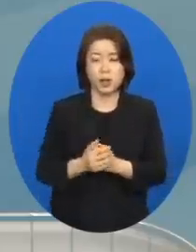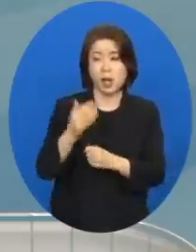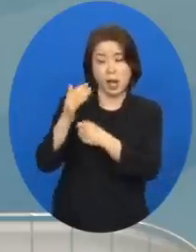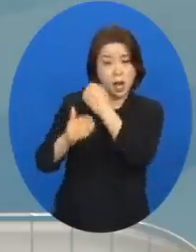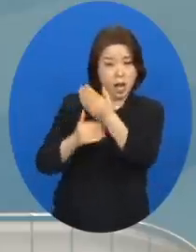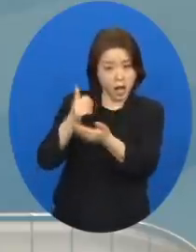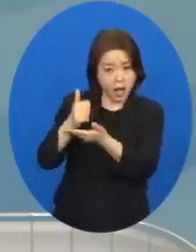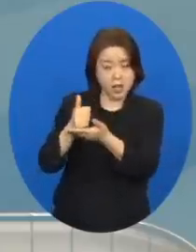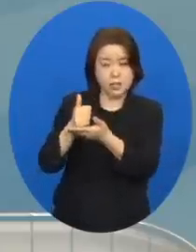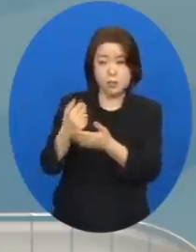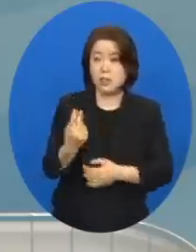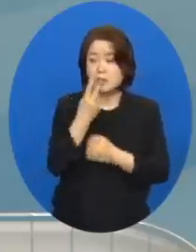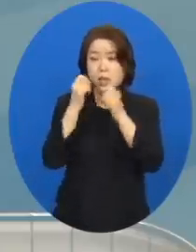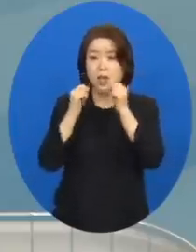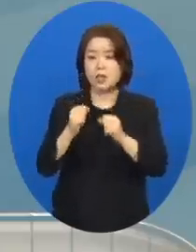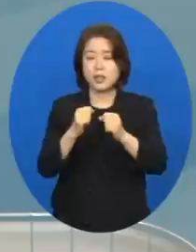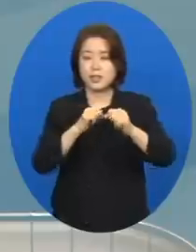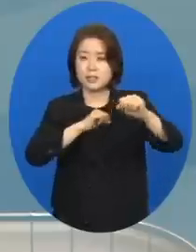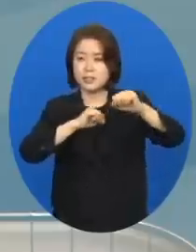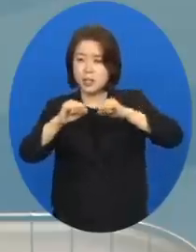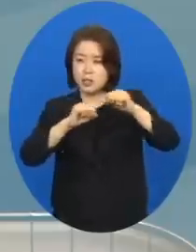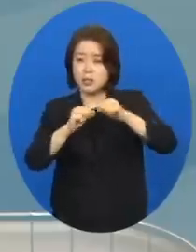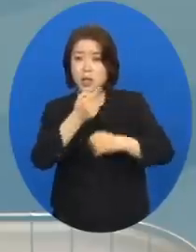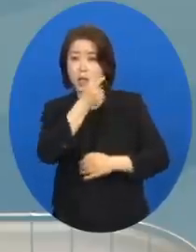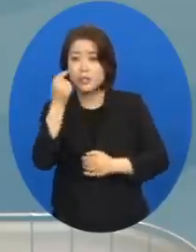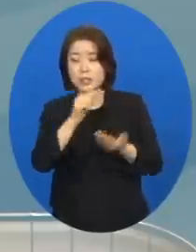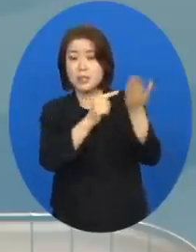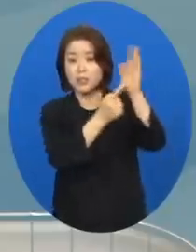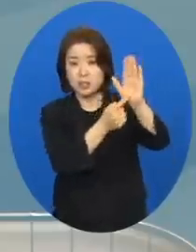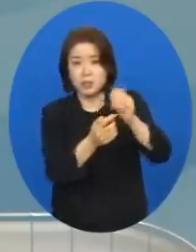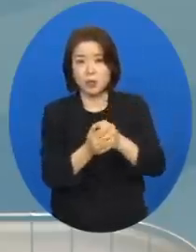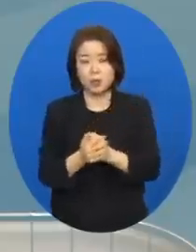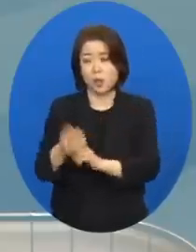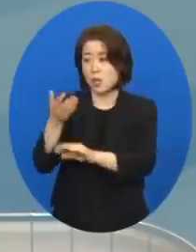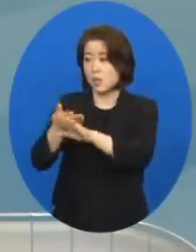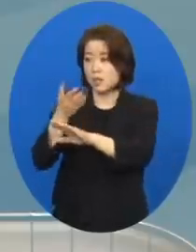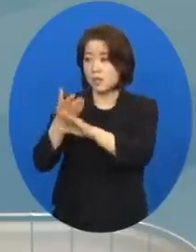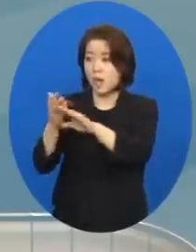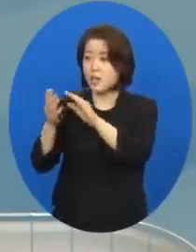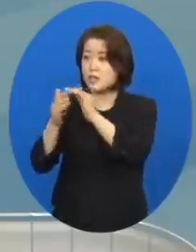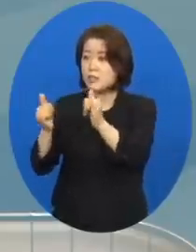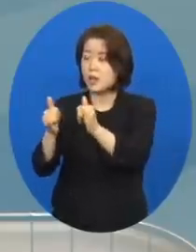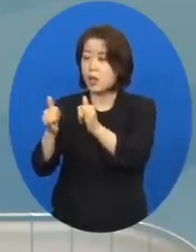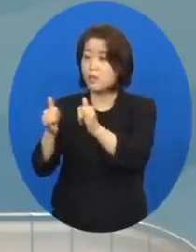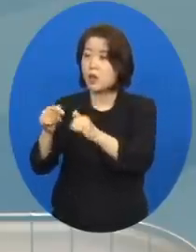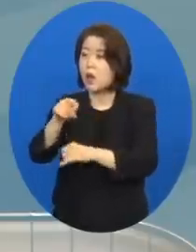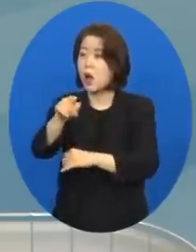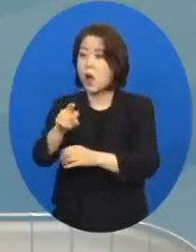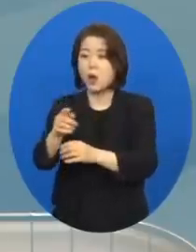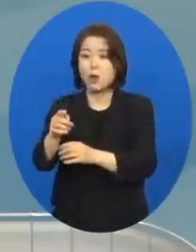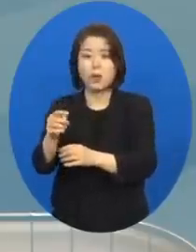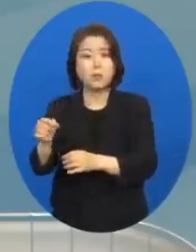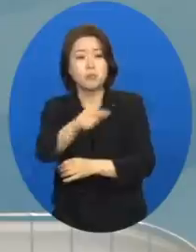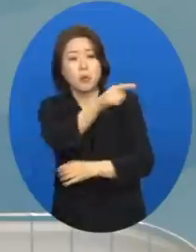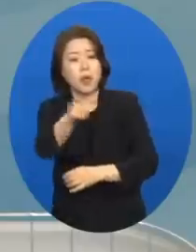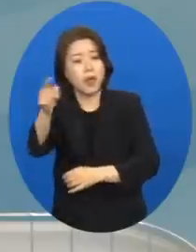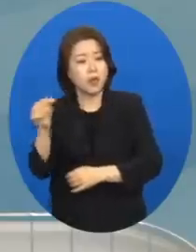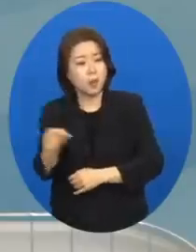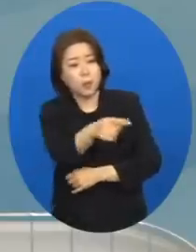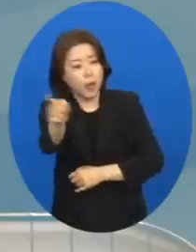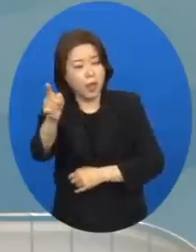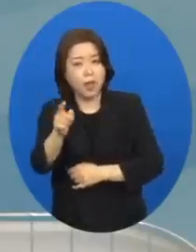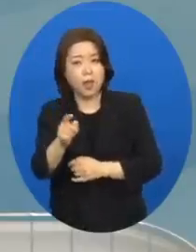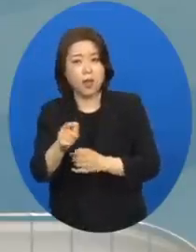하나님의 살아계신 역사를 증거하는 것을 다른 어떤 사람에게만 자꾸 의지하려고